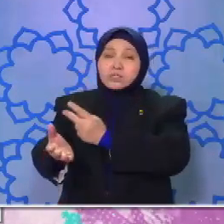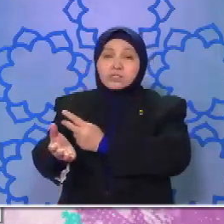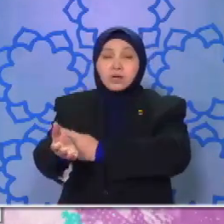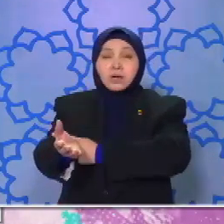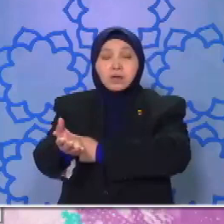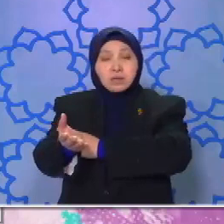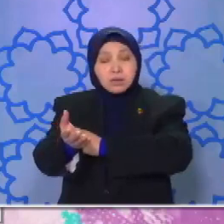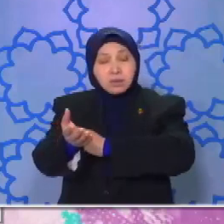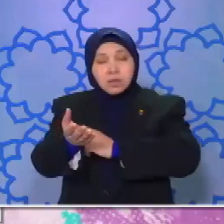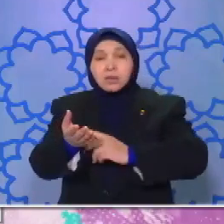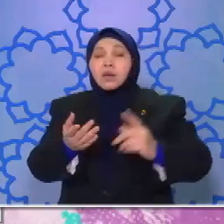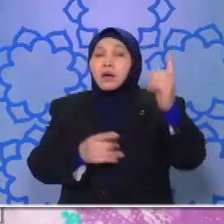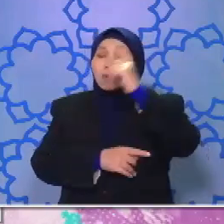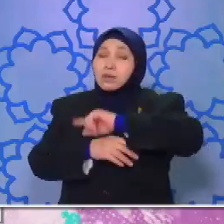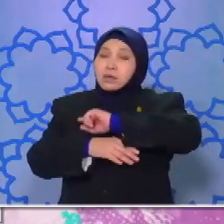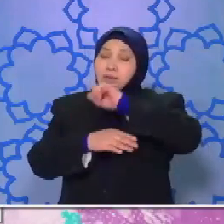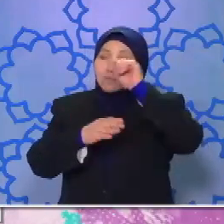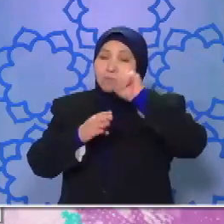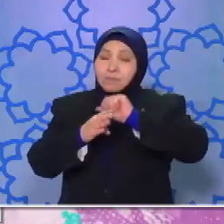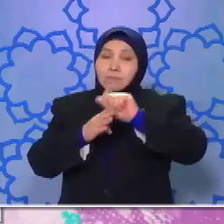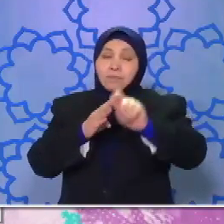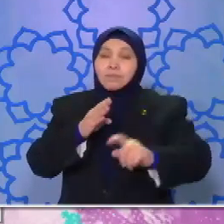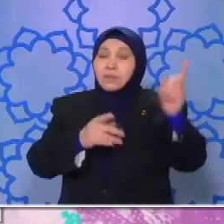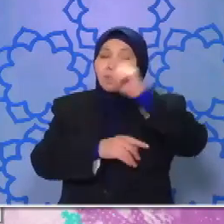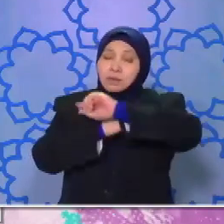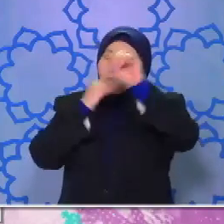مالك يوم الدين